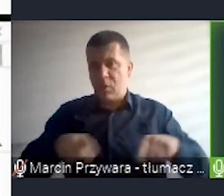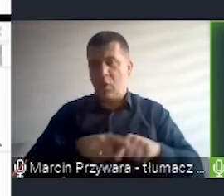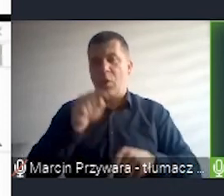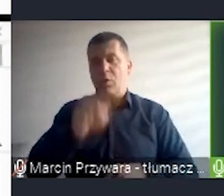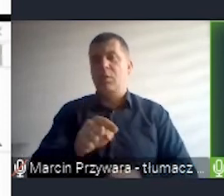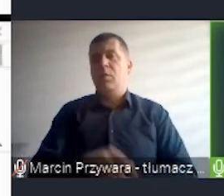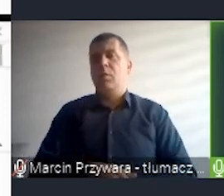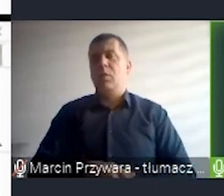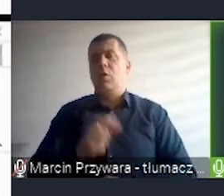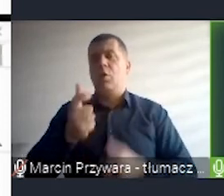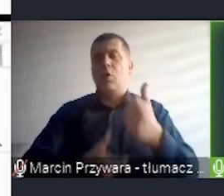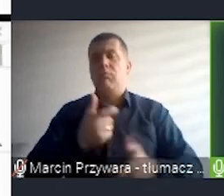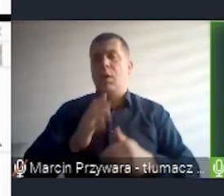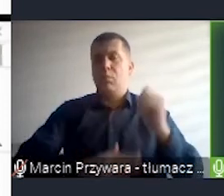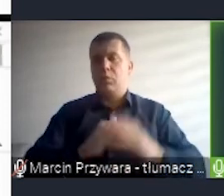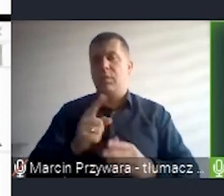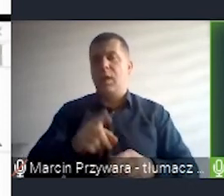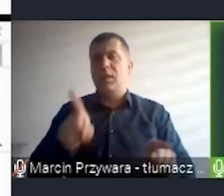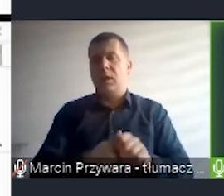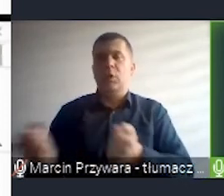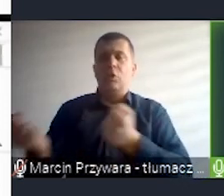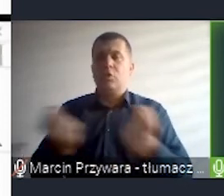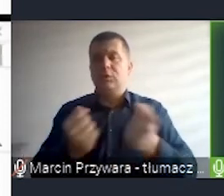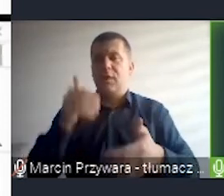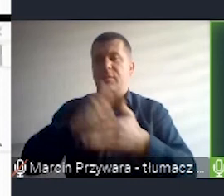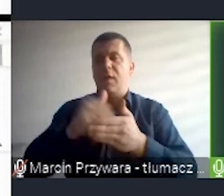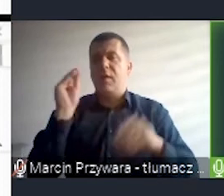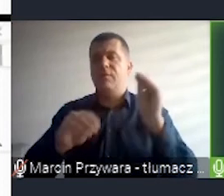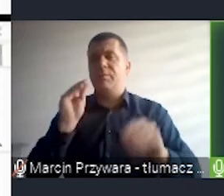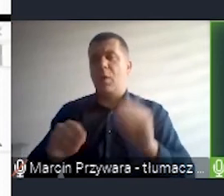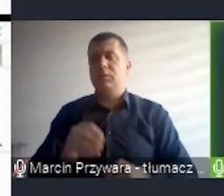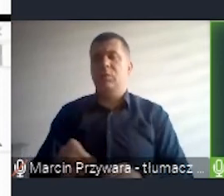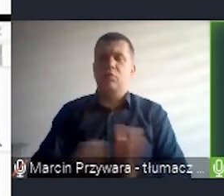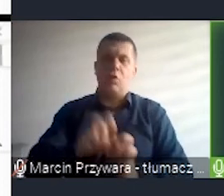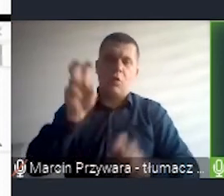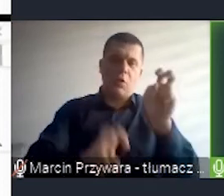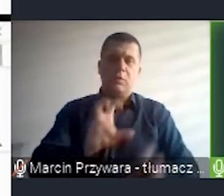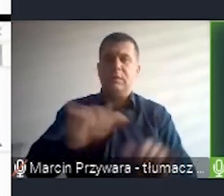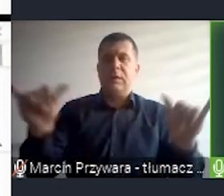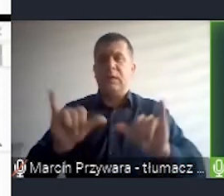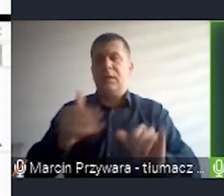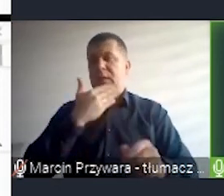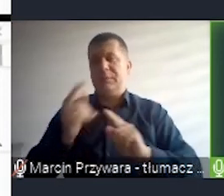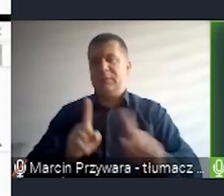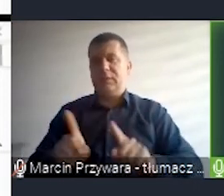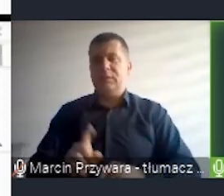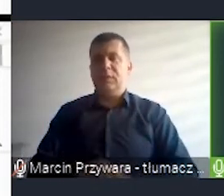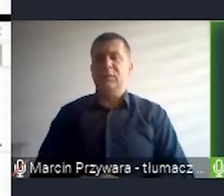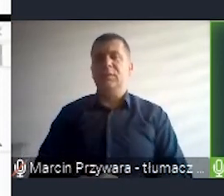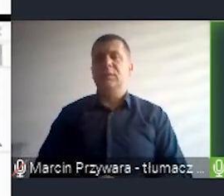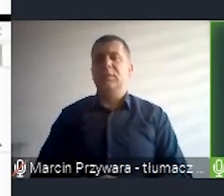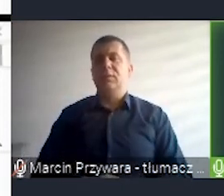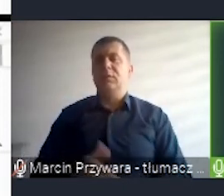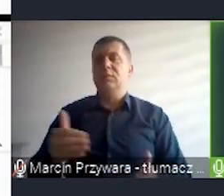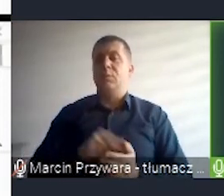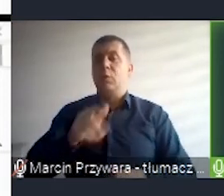wykona roboty budowlane i dostawę wyposażenia do hotelu czy restauracji, nie ma znaczenia. Należało